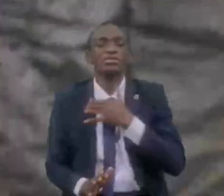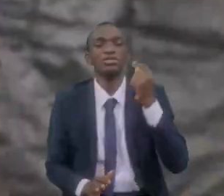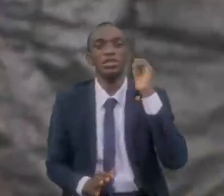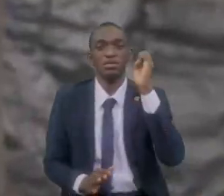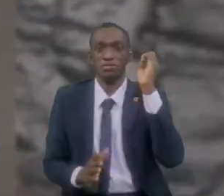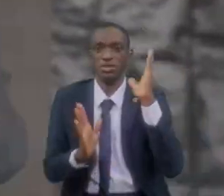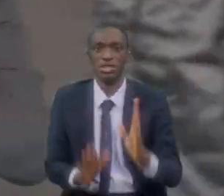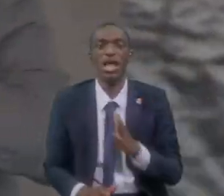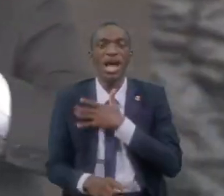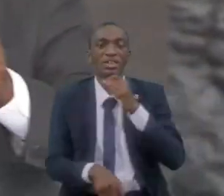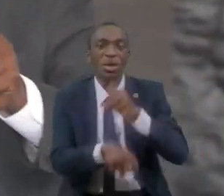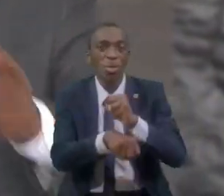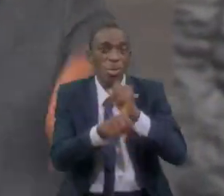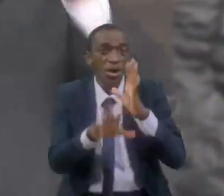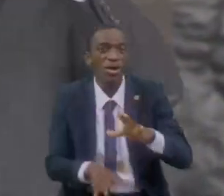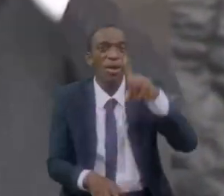doit l'être.